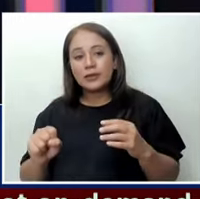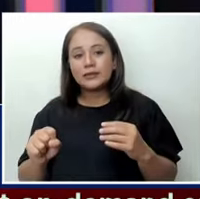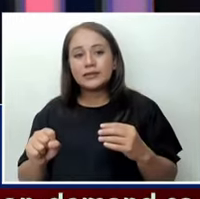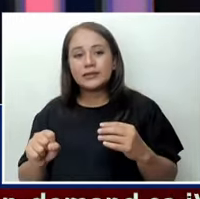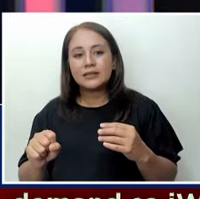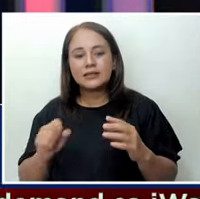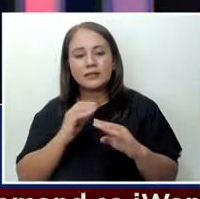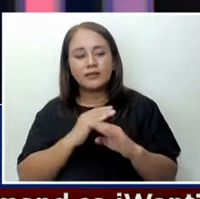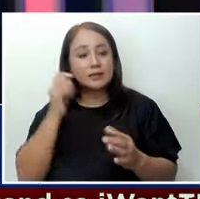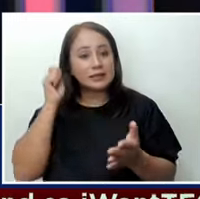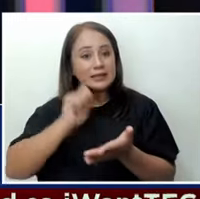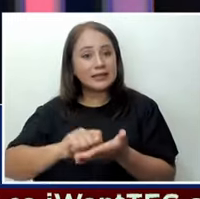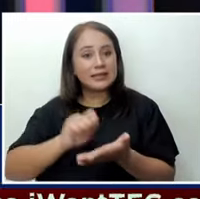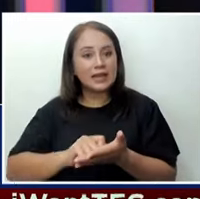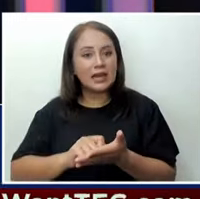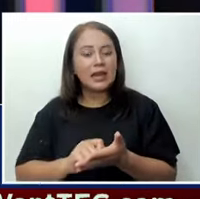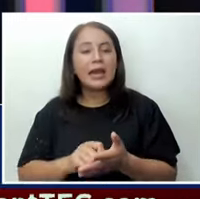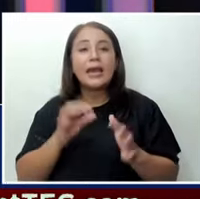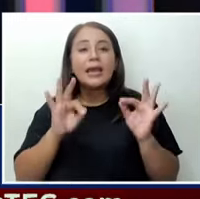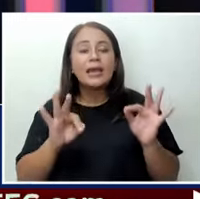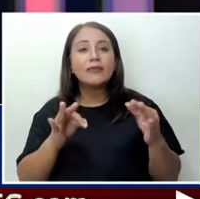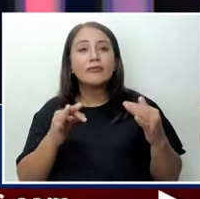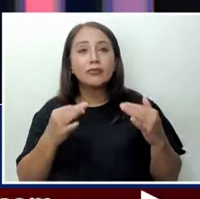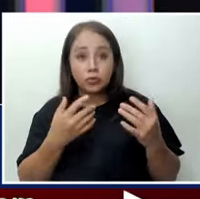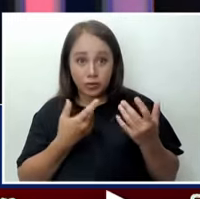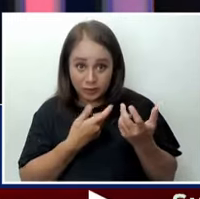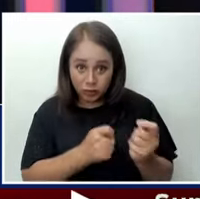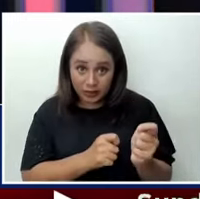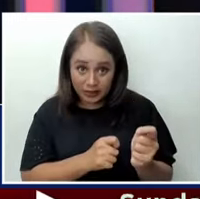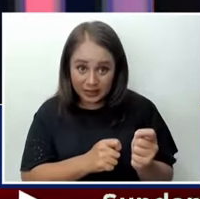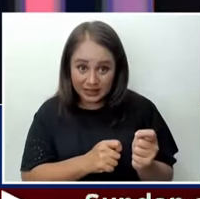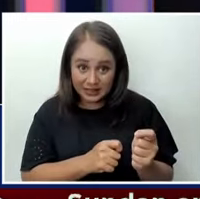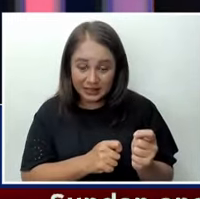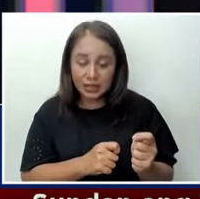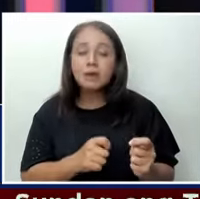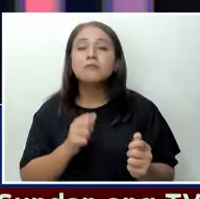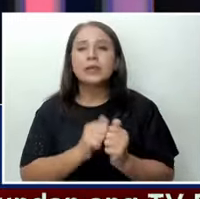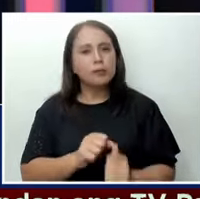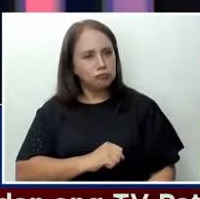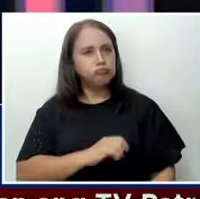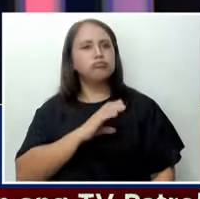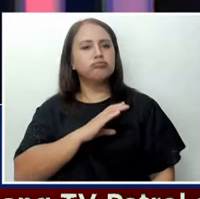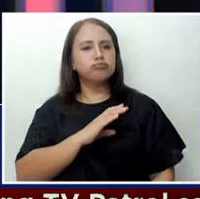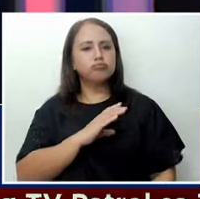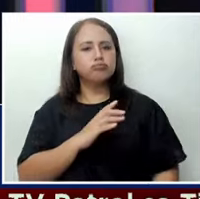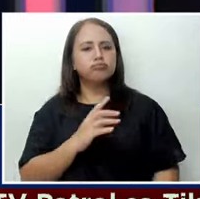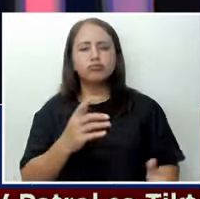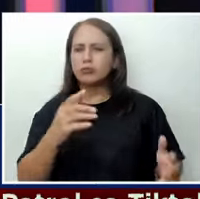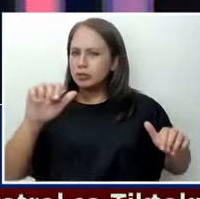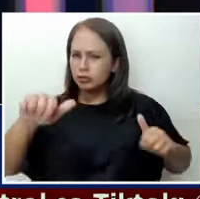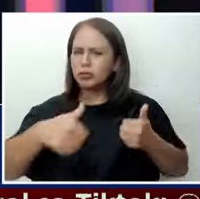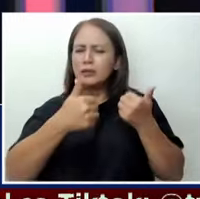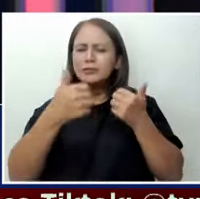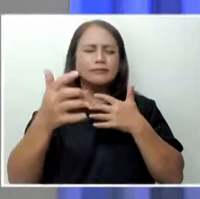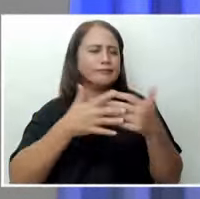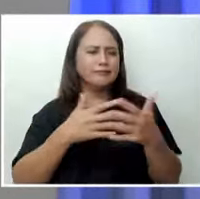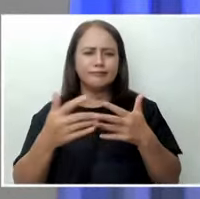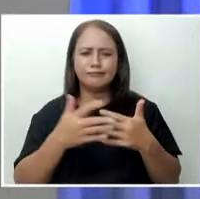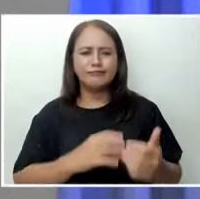Defense Secretary say, if you have that trust, then you have the confidence to meet global challenges.